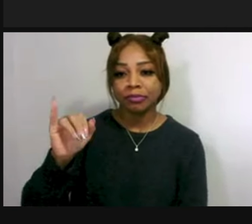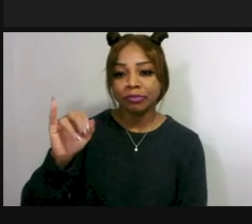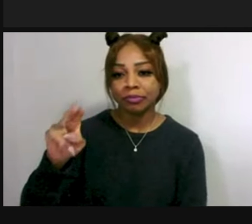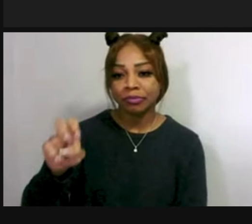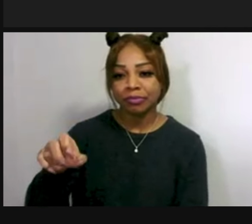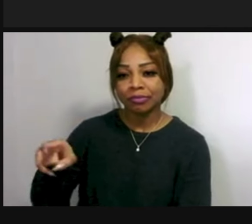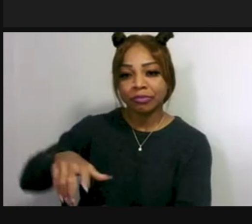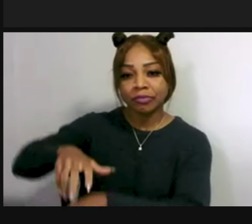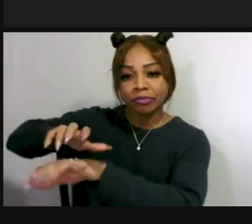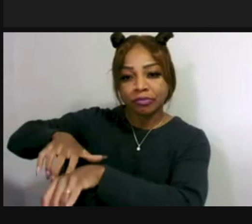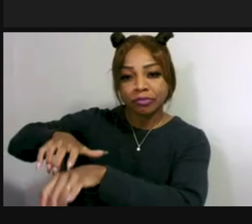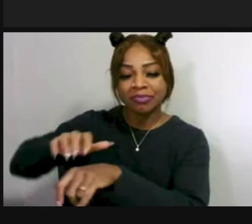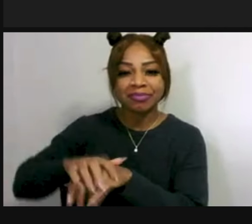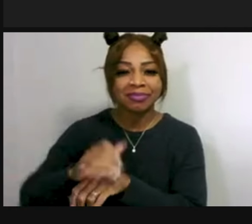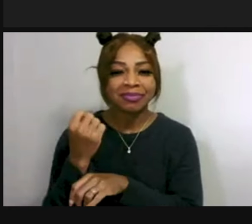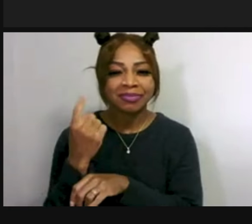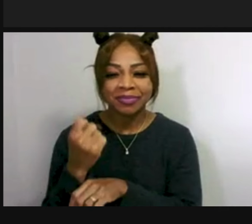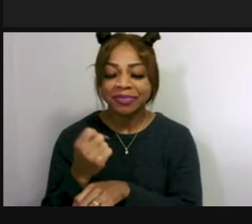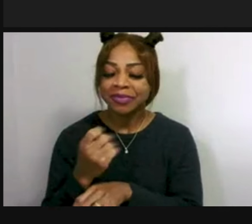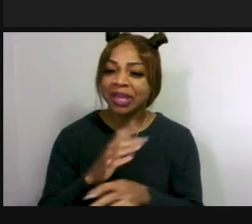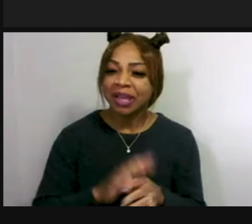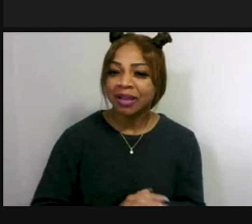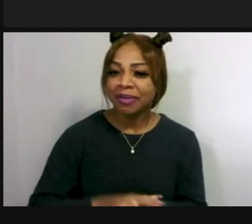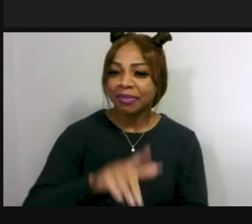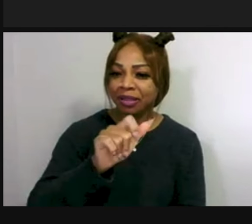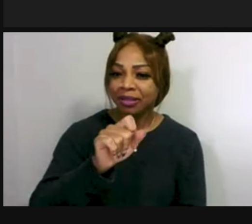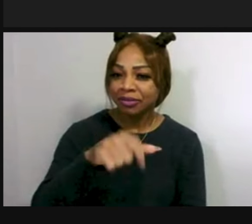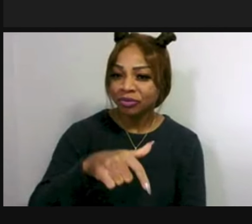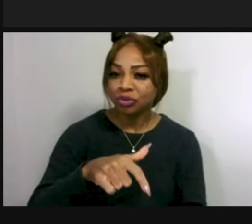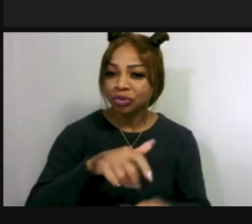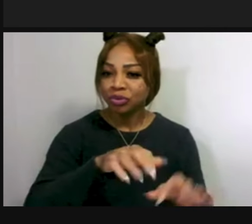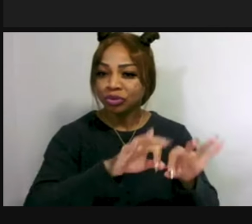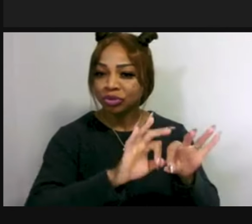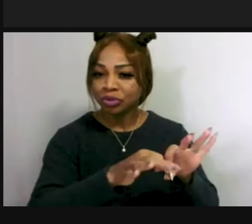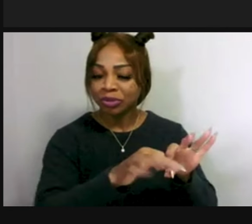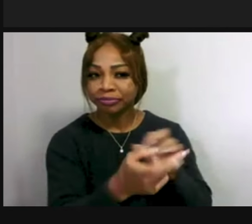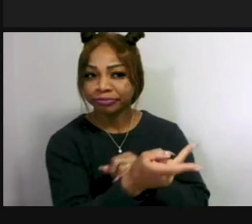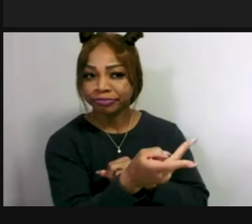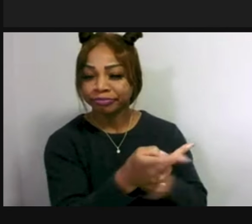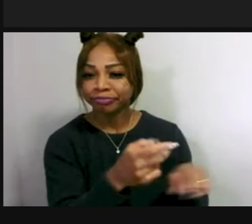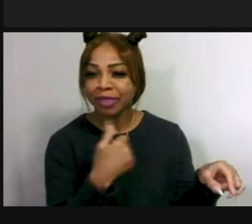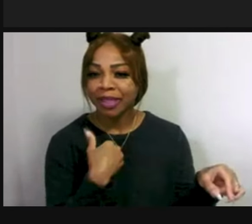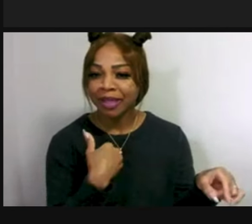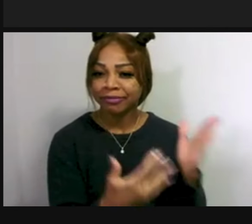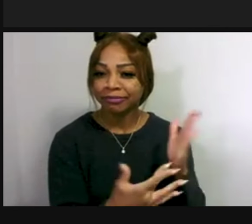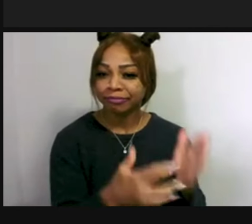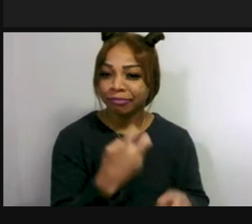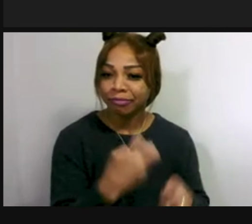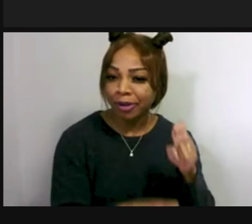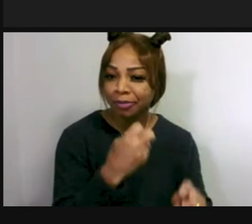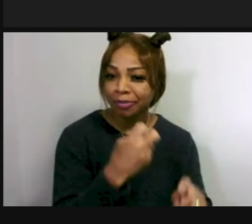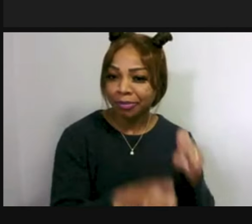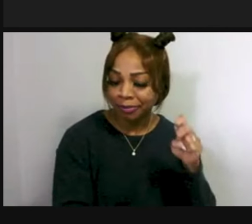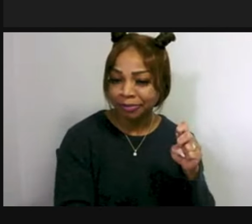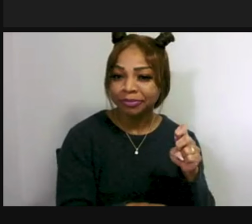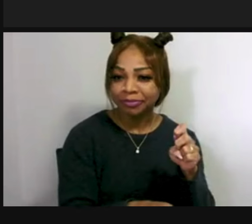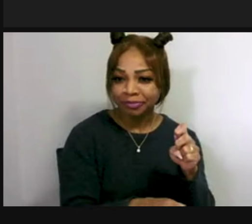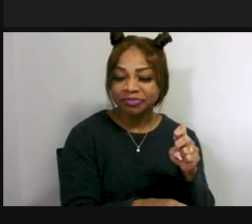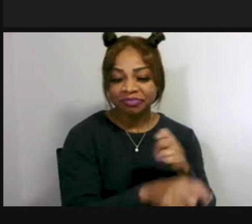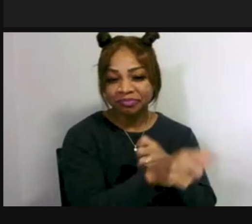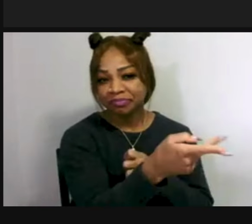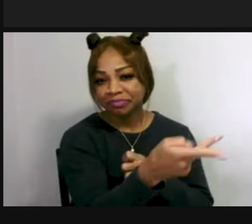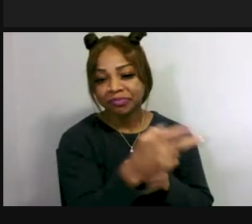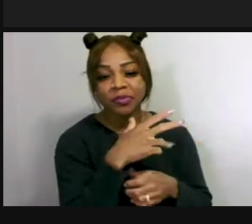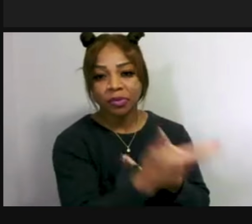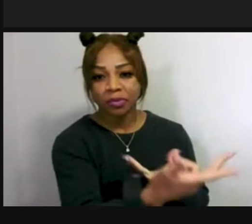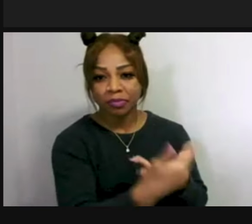bien que nous avons certains problèmes techniques avec nos interprètes en langue des signes, on essaie de les avoir à l